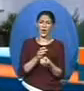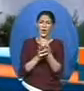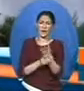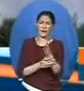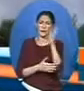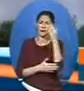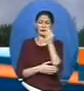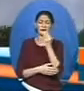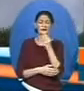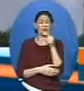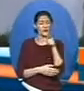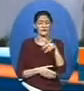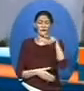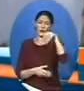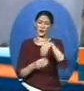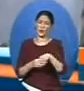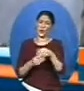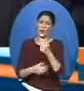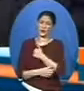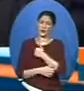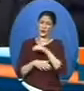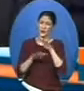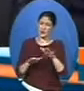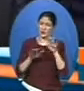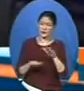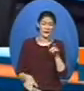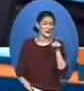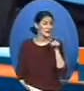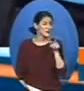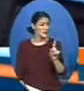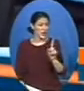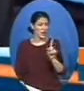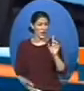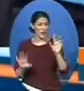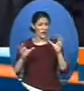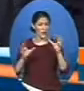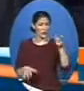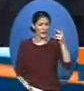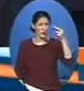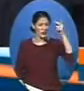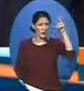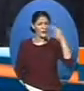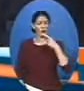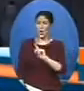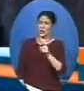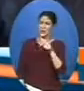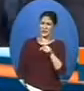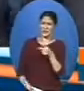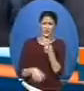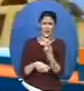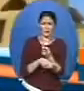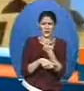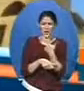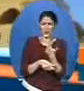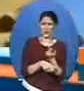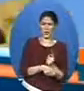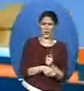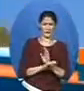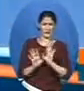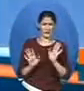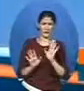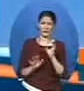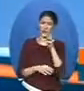חלק מהדת האסלאמית. וזה לא נכון שהווליום הולך ועולה? לא, אין דבר כזה. זה ממש 2-3 דקות. בכל מקרה, אם יש בעיה,